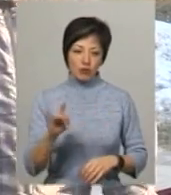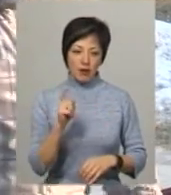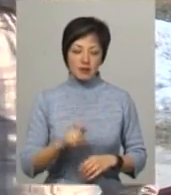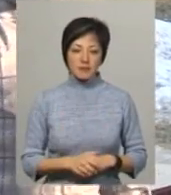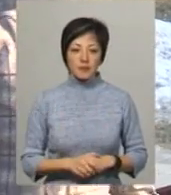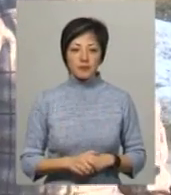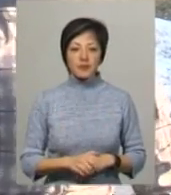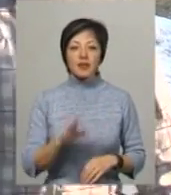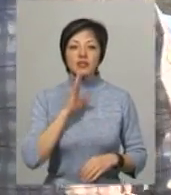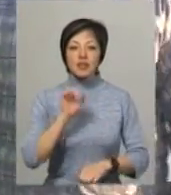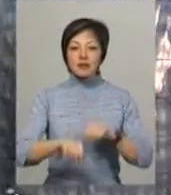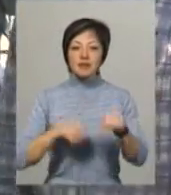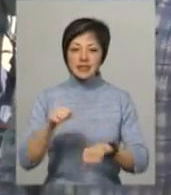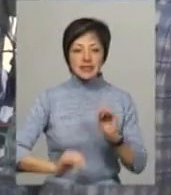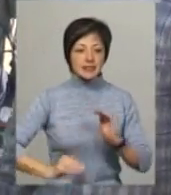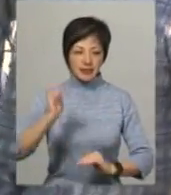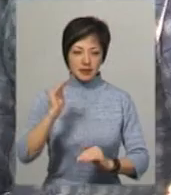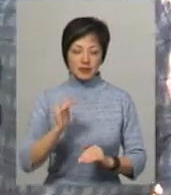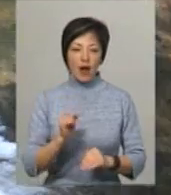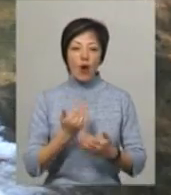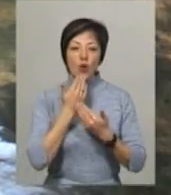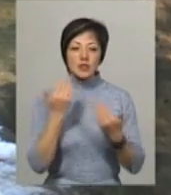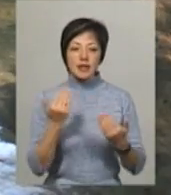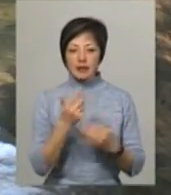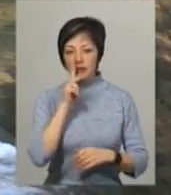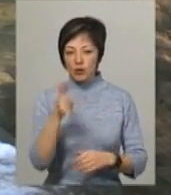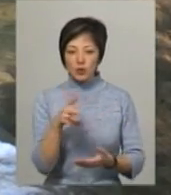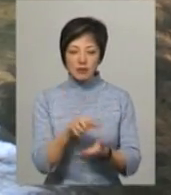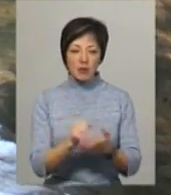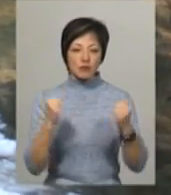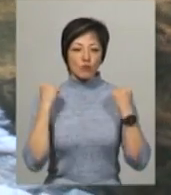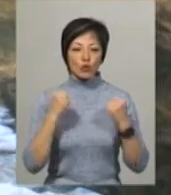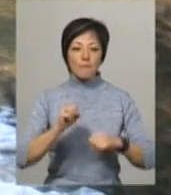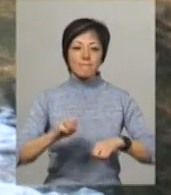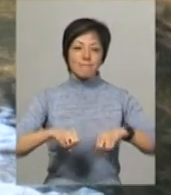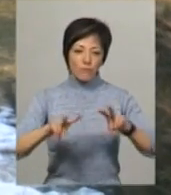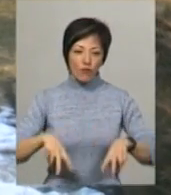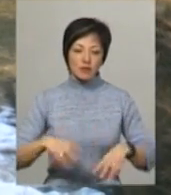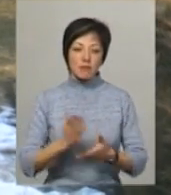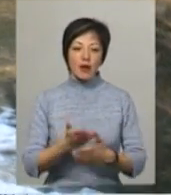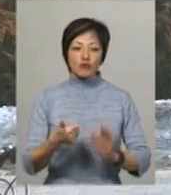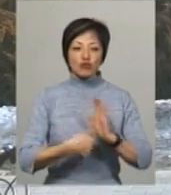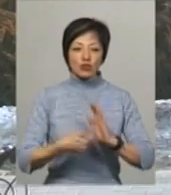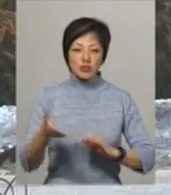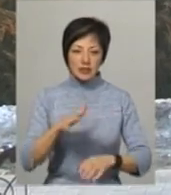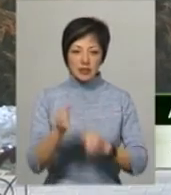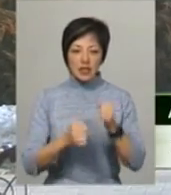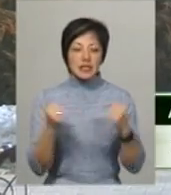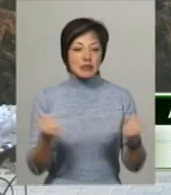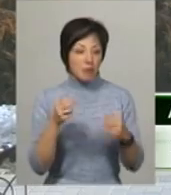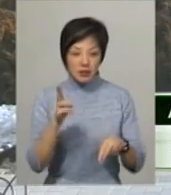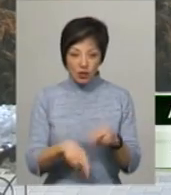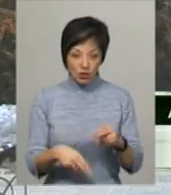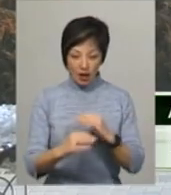Алла Ямкова на велосипеді їздить з дитинства, а останні 3 роки займається велоспортом професійно. Має 6 заїздів. Зима